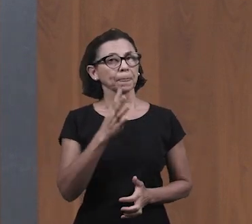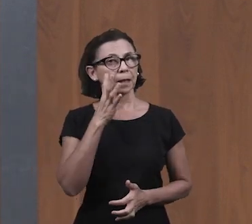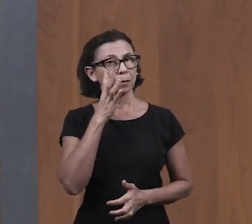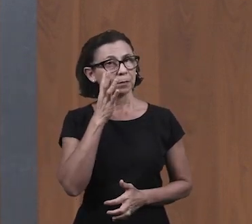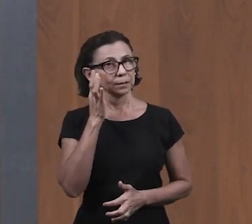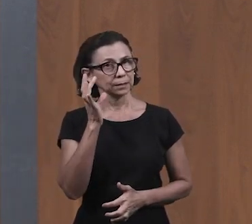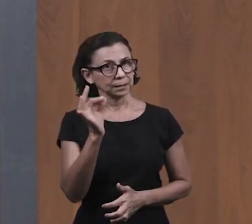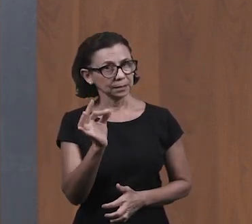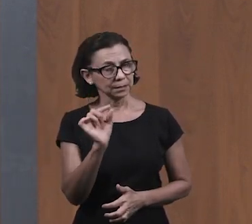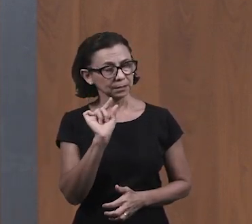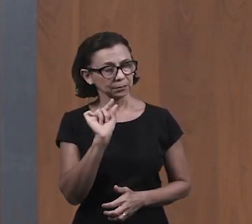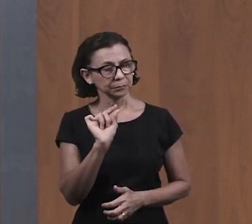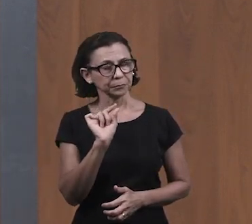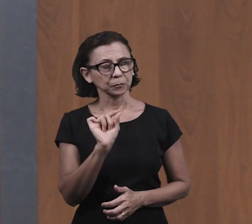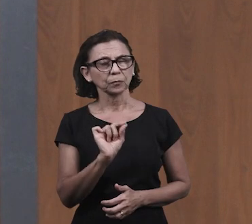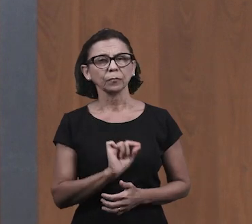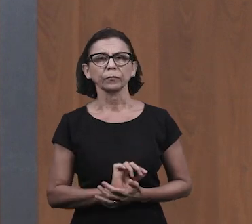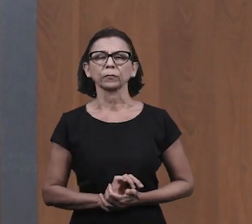dire.